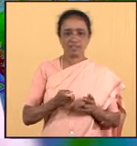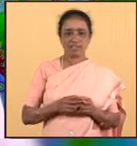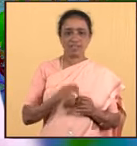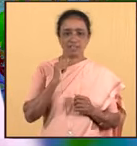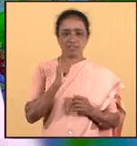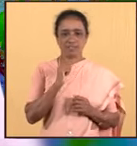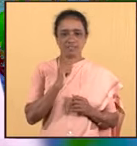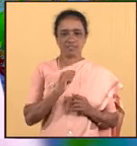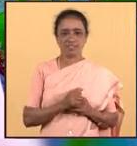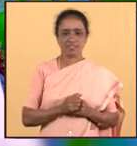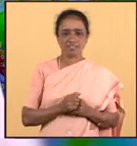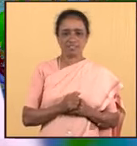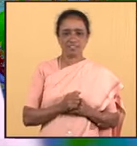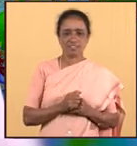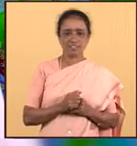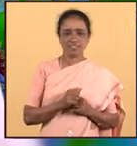43 தவறு,